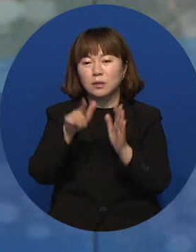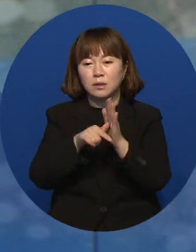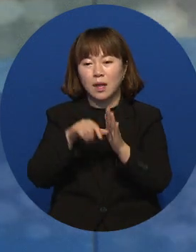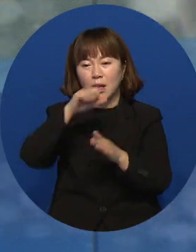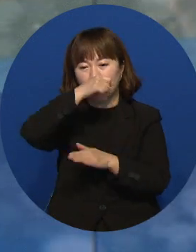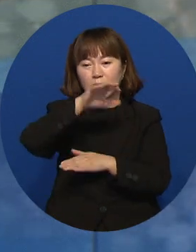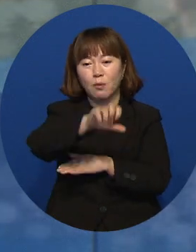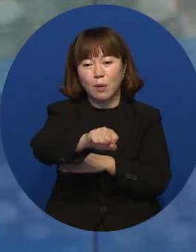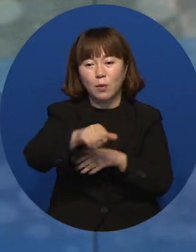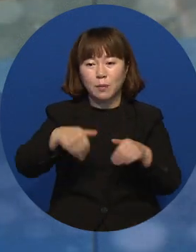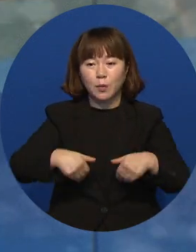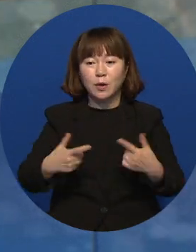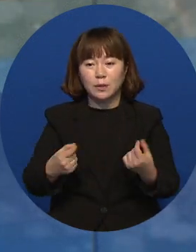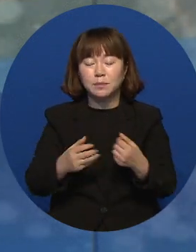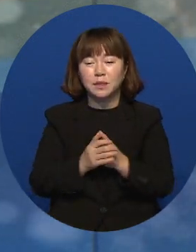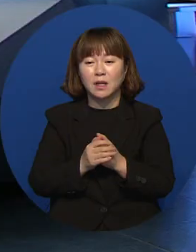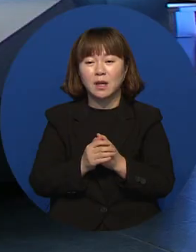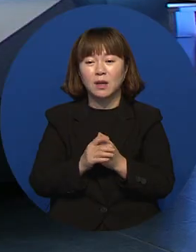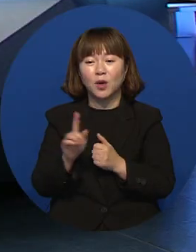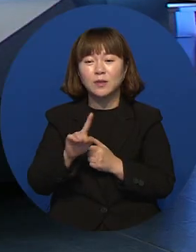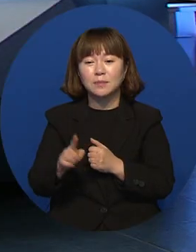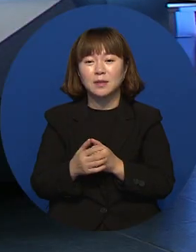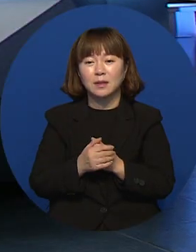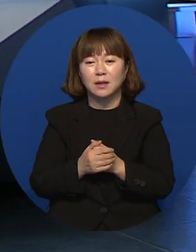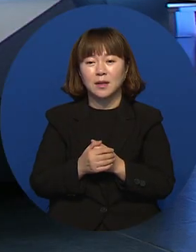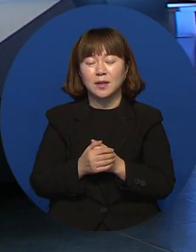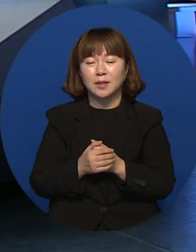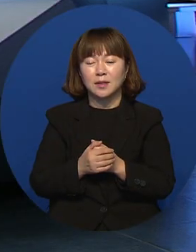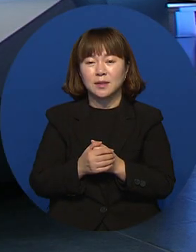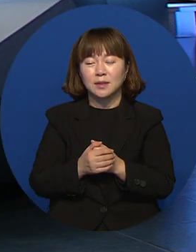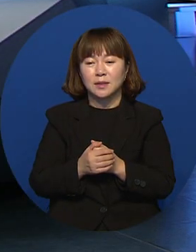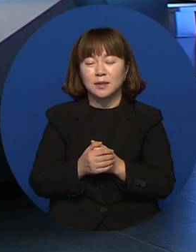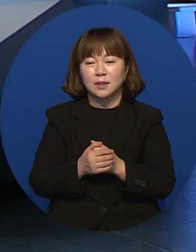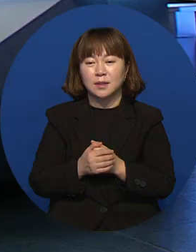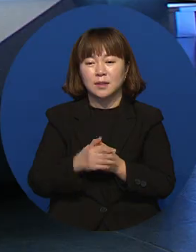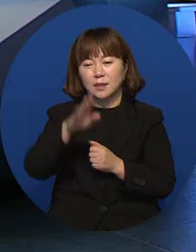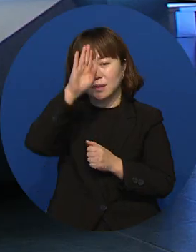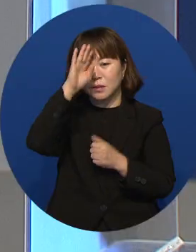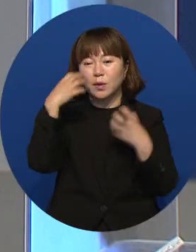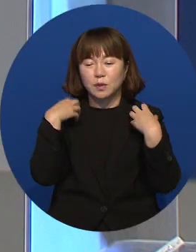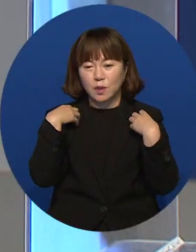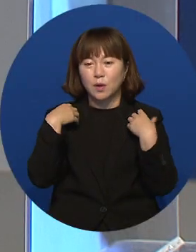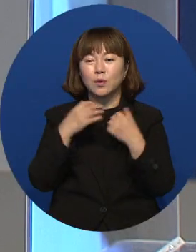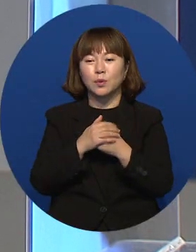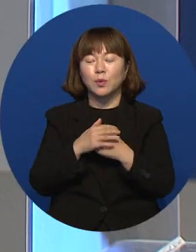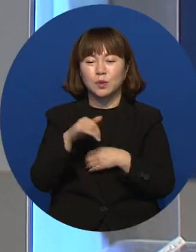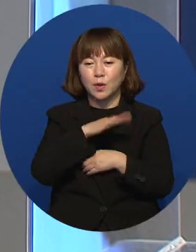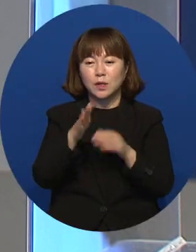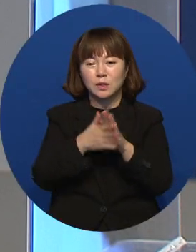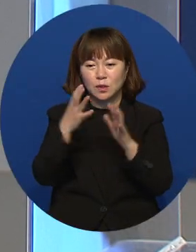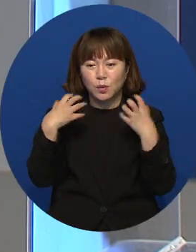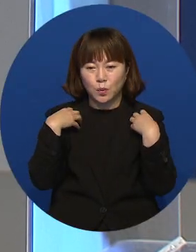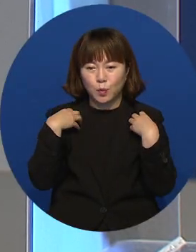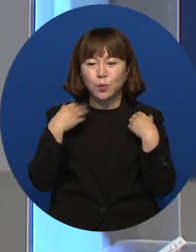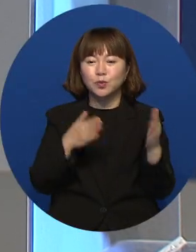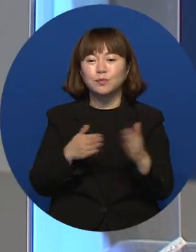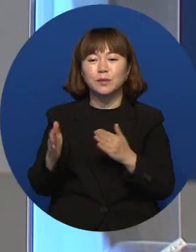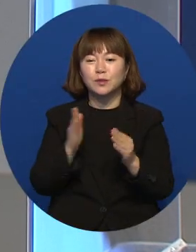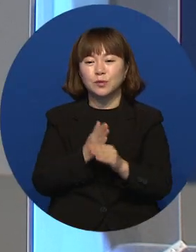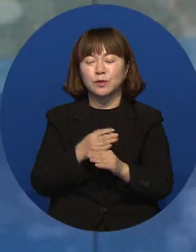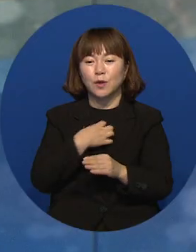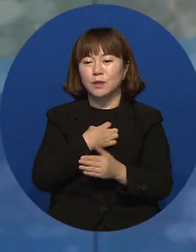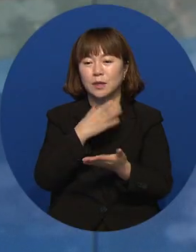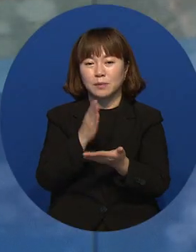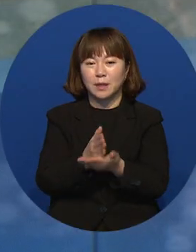예 거에요 뭐 저희도 그렇고 중소 번에서 충분히 소개된 대비를 하고 있기 때문에 걱정안하셔도 될 것 아니에요 자한 1분여 정도